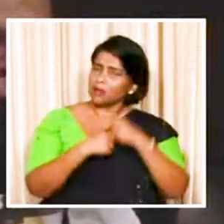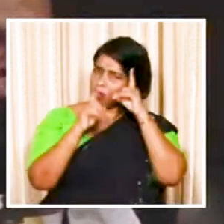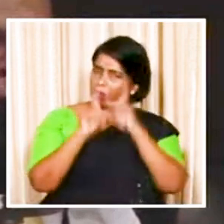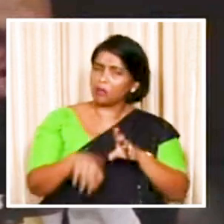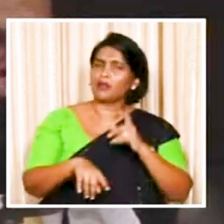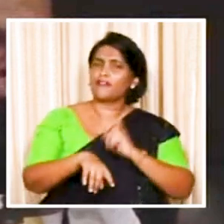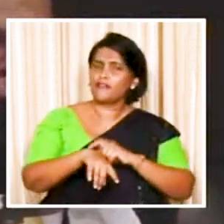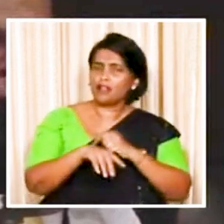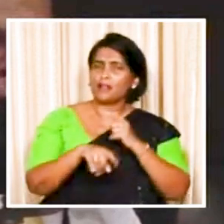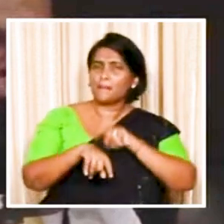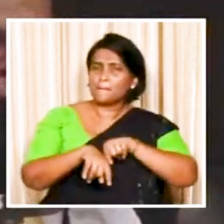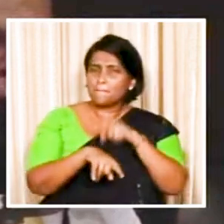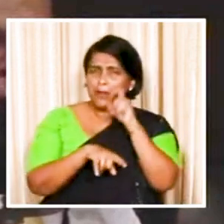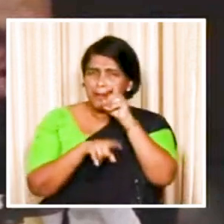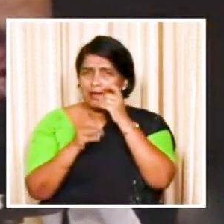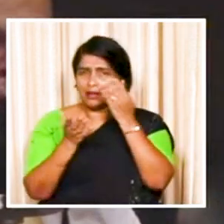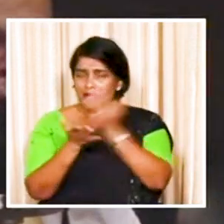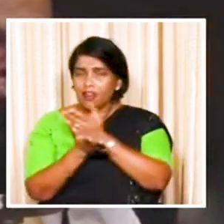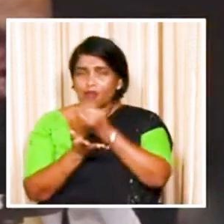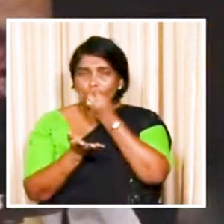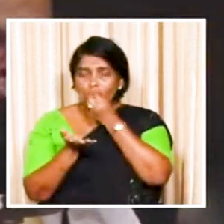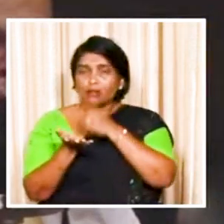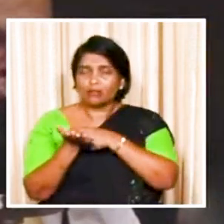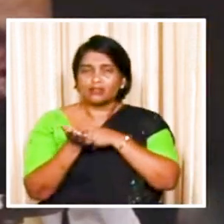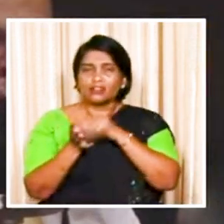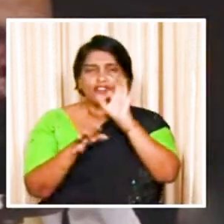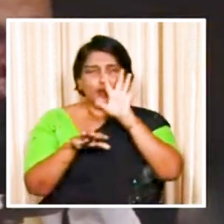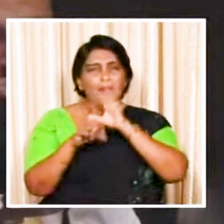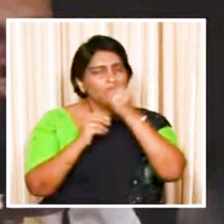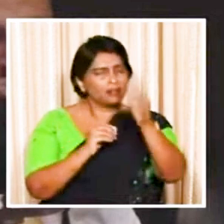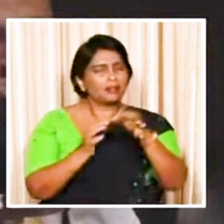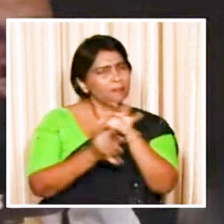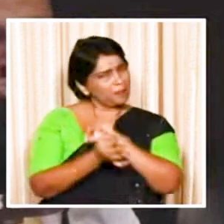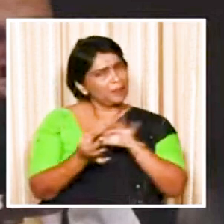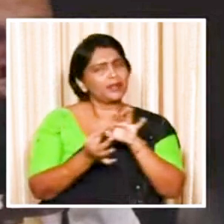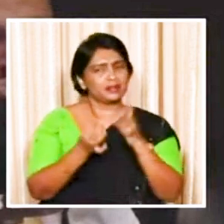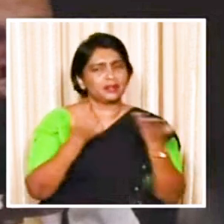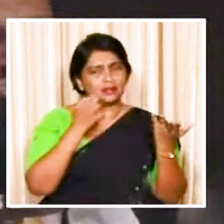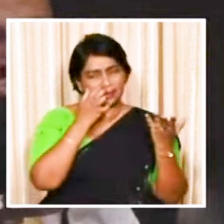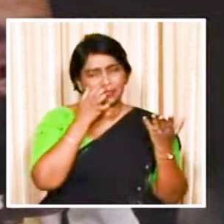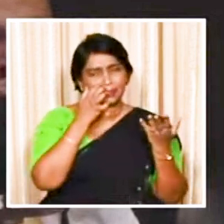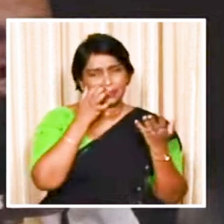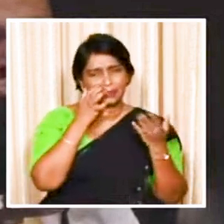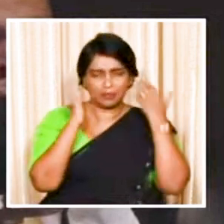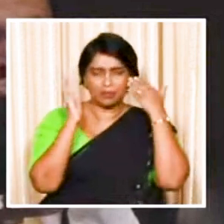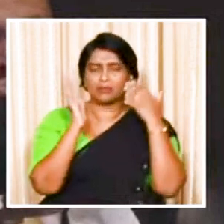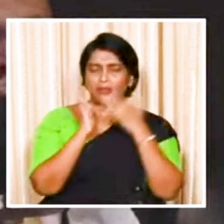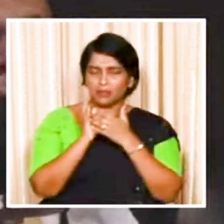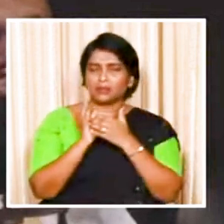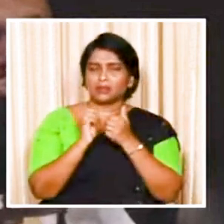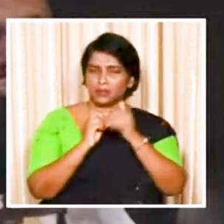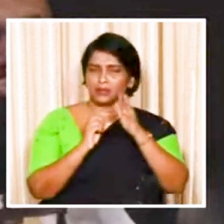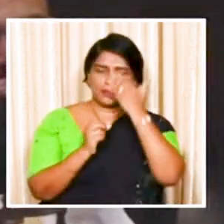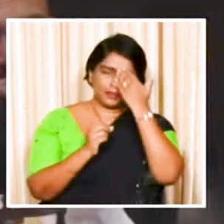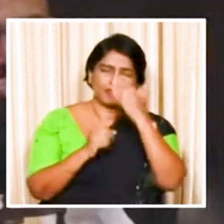அதுதானே ஜனநாயகம். ஆகவே எனக்கு ஒரு 5 நிமிஷம் நீங்கள் தரலாம். அரமணித்தியாலம் கூட்டப்பட்டதால் தயவு செய்து இவ்வாறான